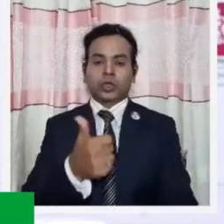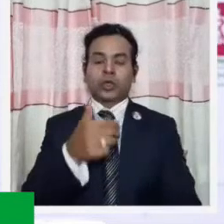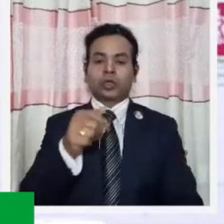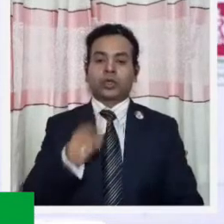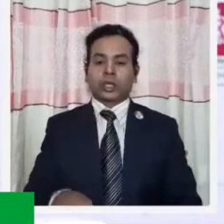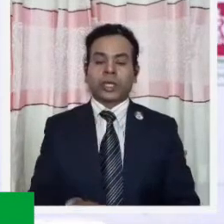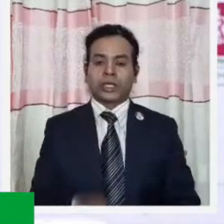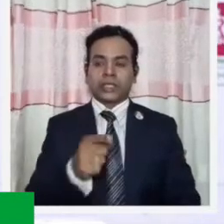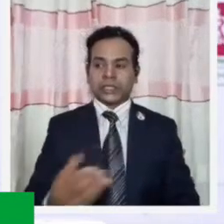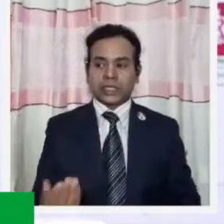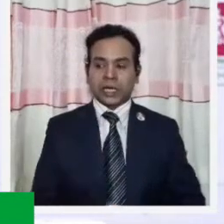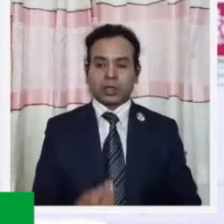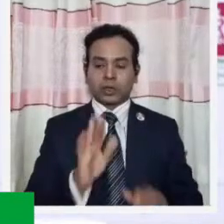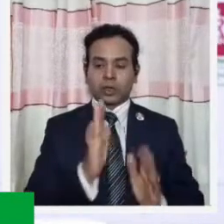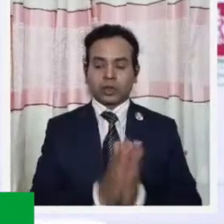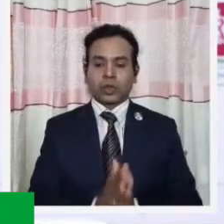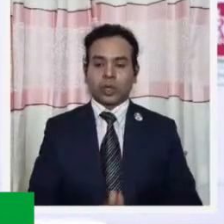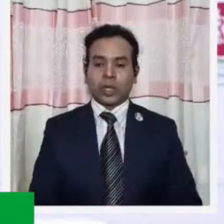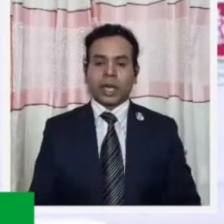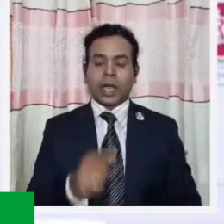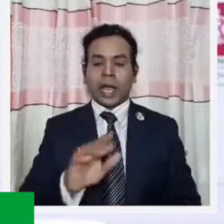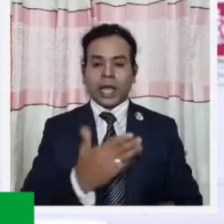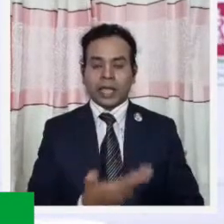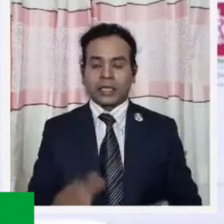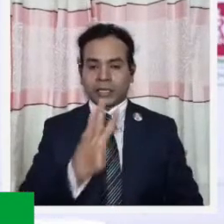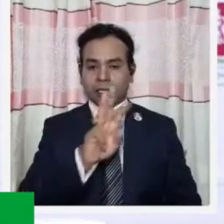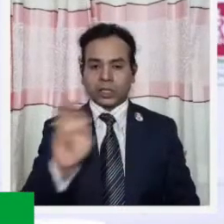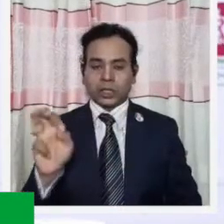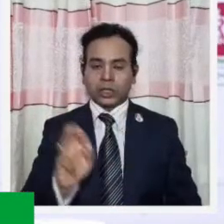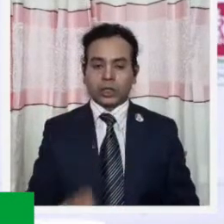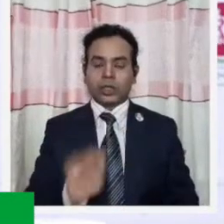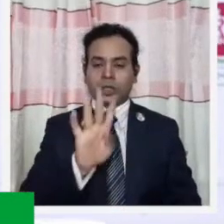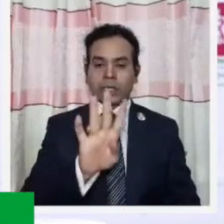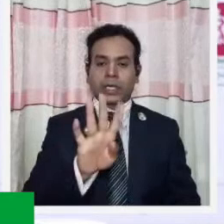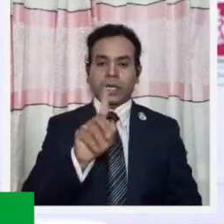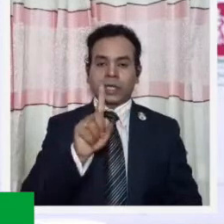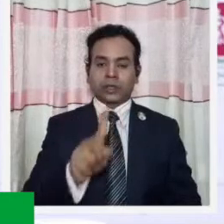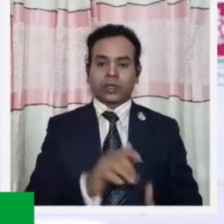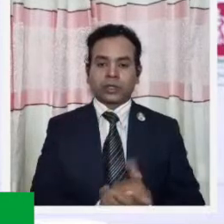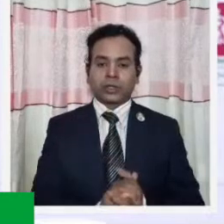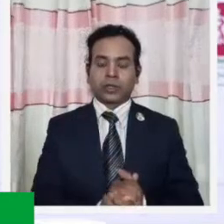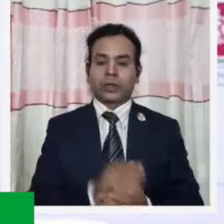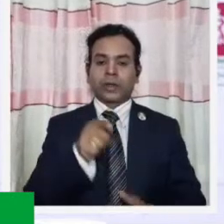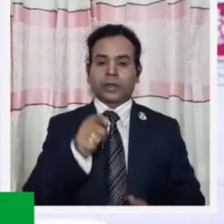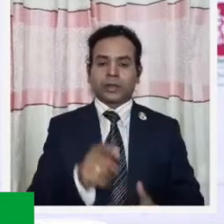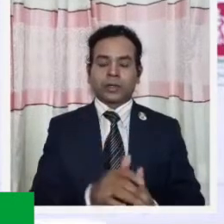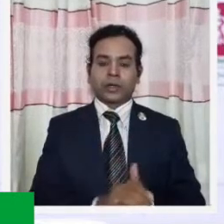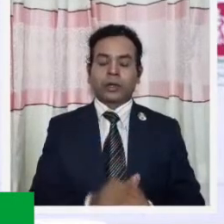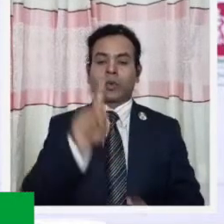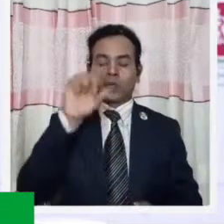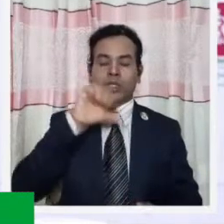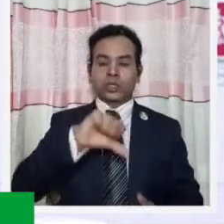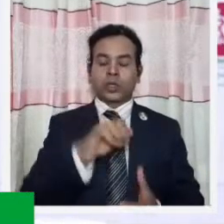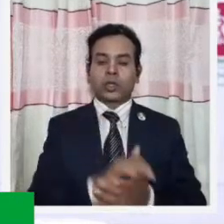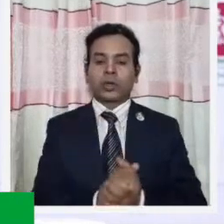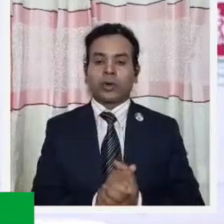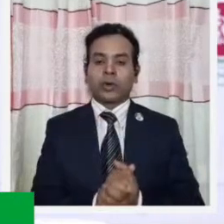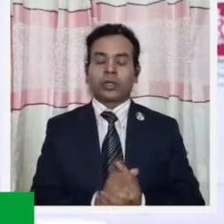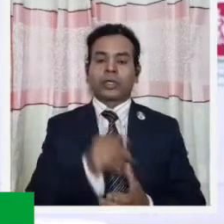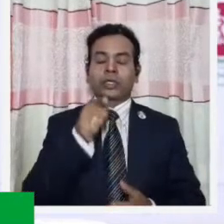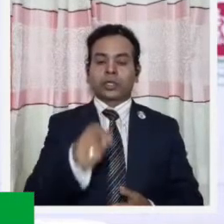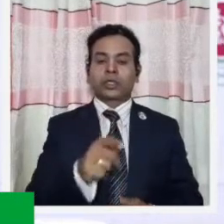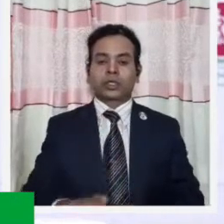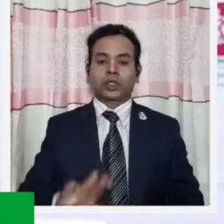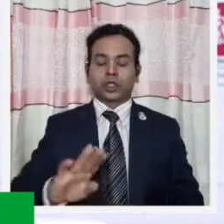আছে ৩৭টি। চট্টগ্রাম মহানগরীতে সাধারণ শয্যায় রোগী ভর্তি আছে ৩১৬ জন এবং সাধারণ শয্যা খালি আছে